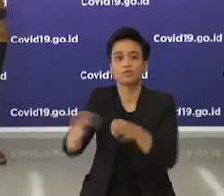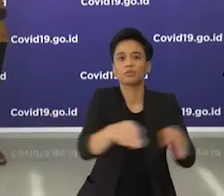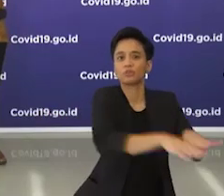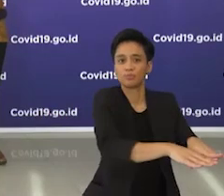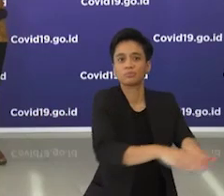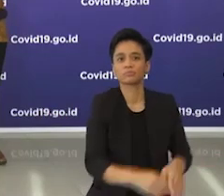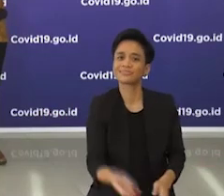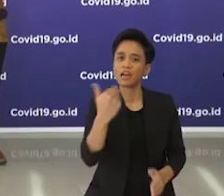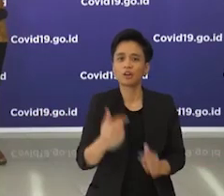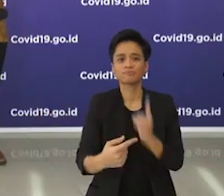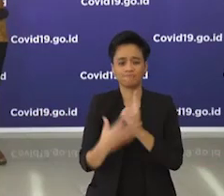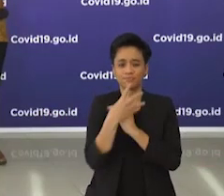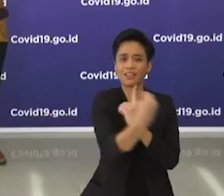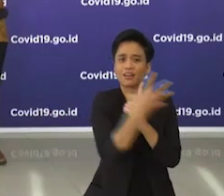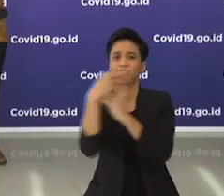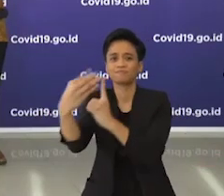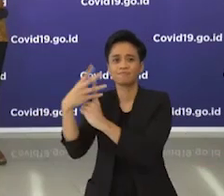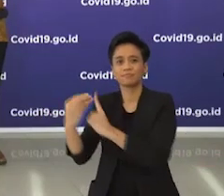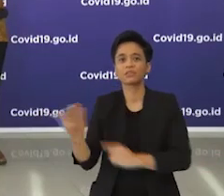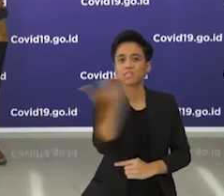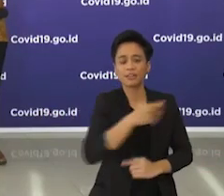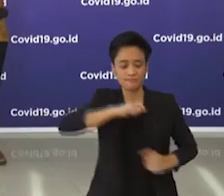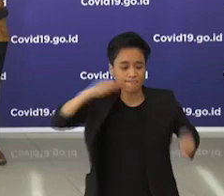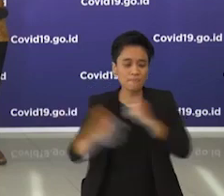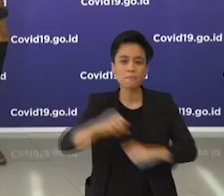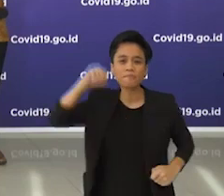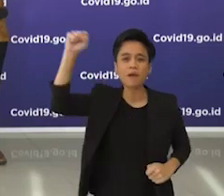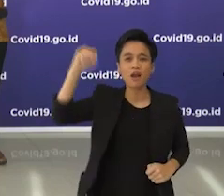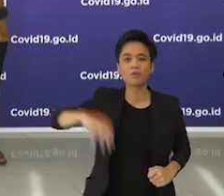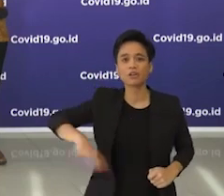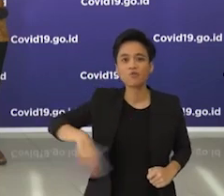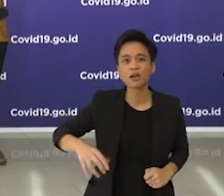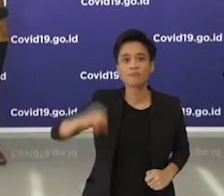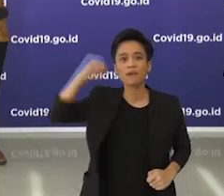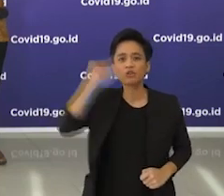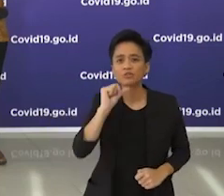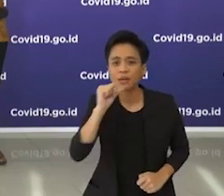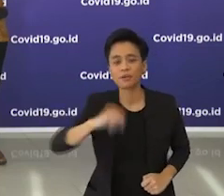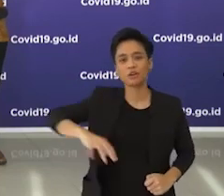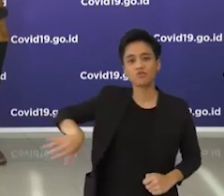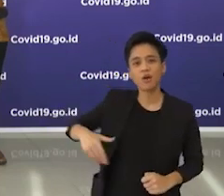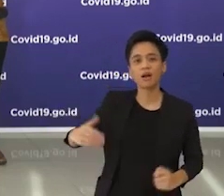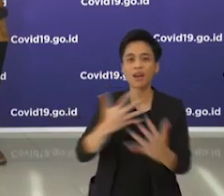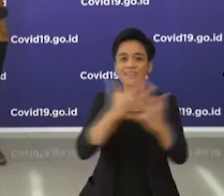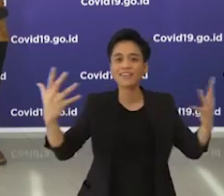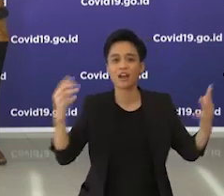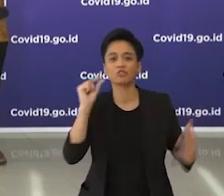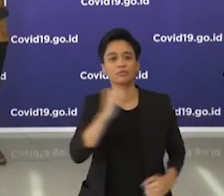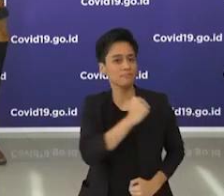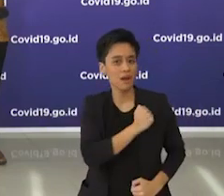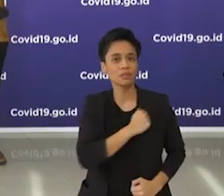Mari kita menjadi pahlawan untuk keluarga untuk lingkungan dan untuk bangsa ini kita